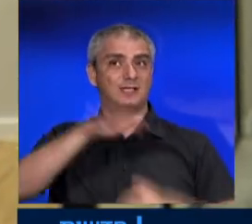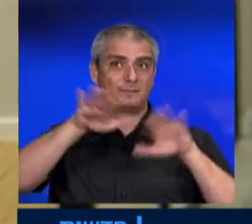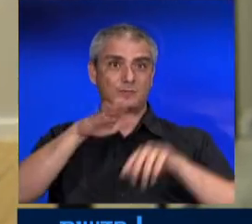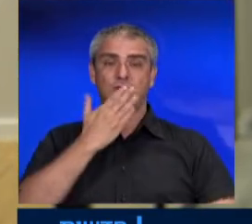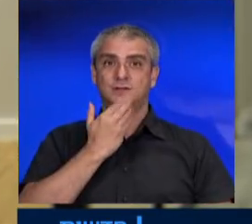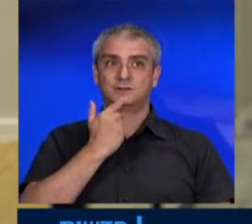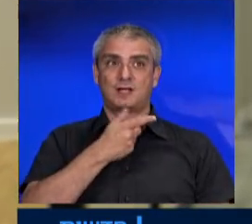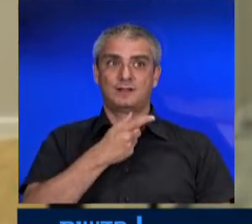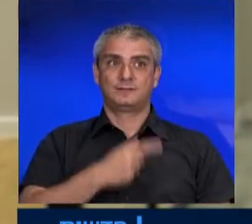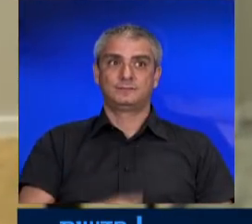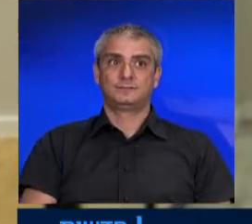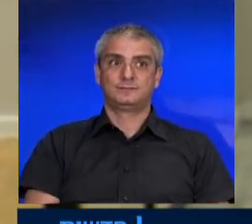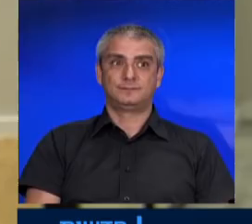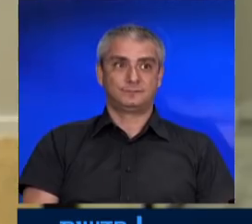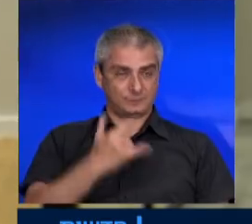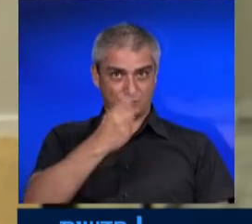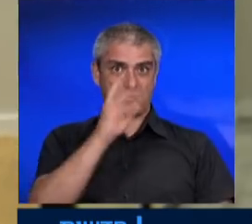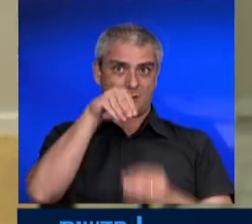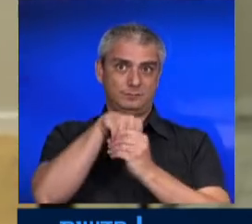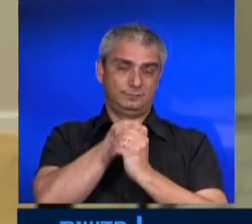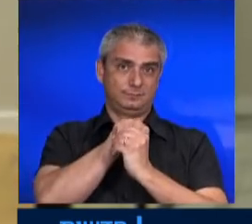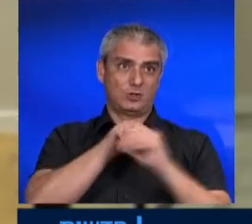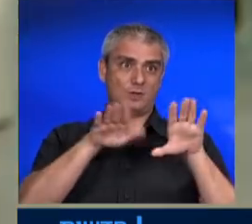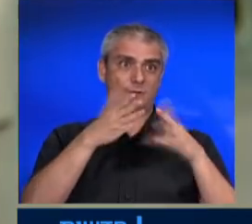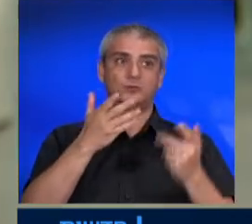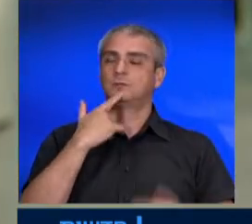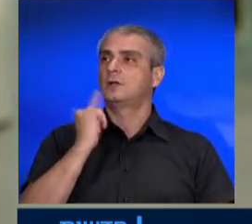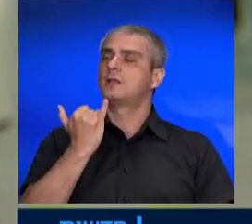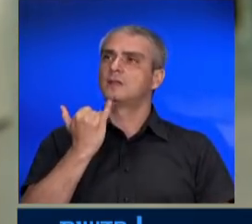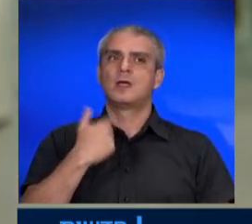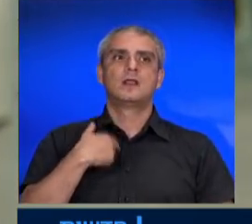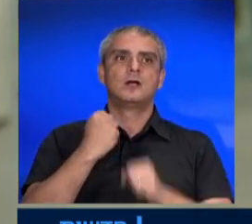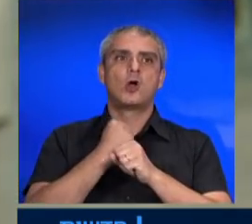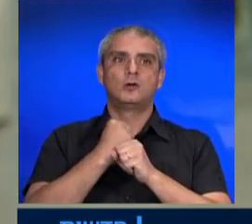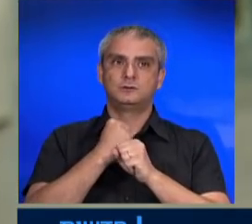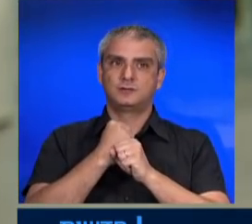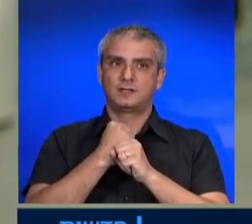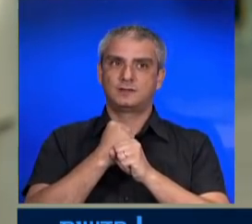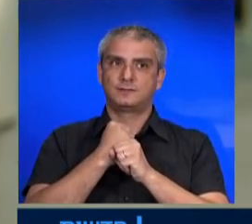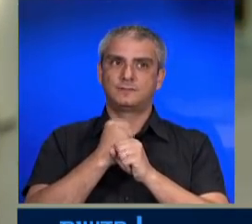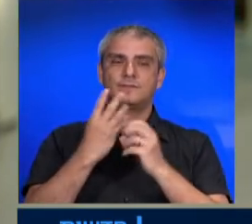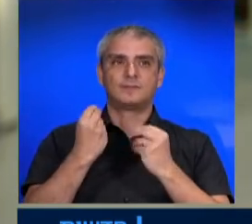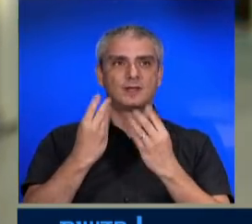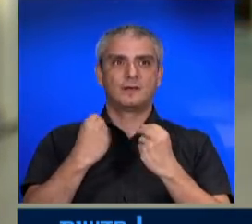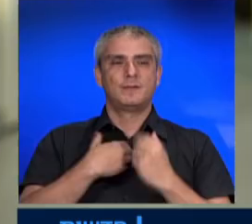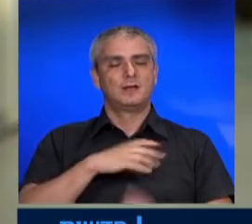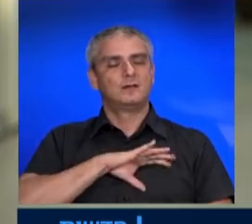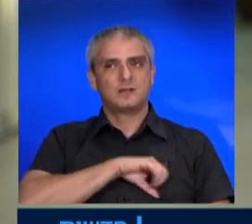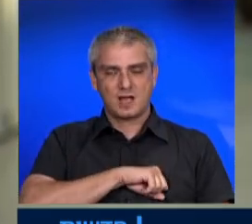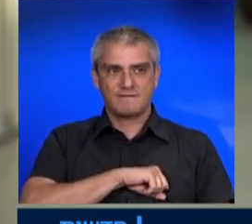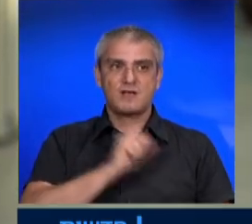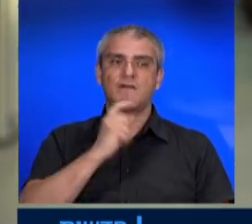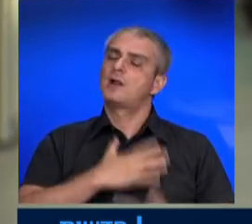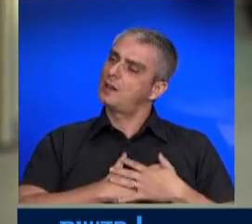ישראל, והיום אתה חלק מזה. כן, אני עושה את זה עם הרבה מאוד כאבים, אבל בלב